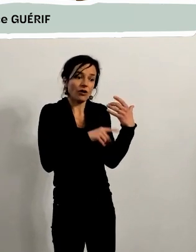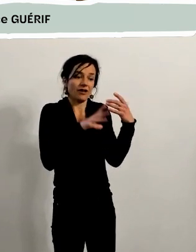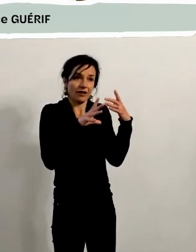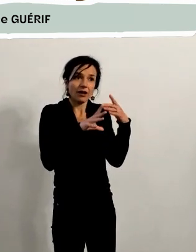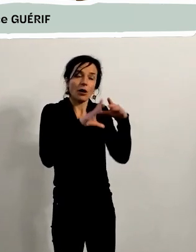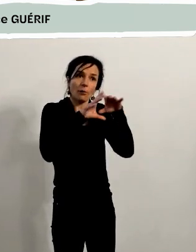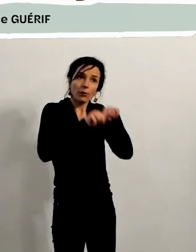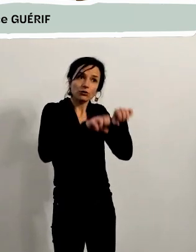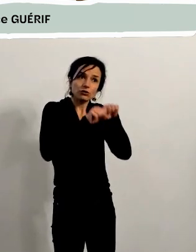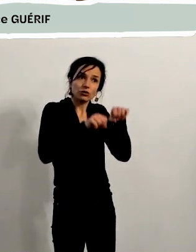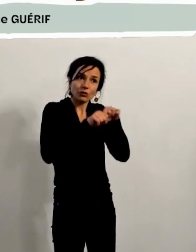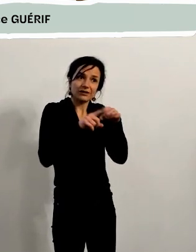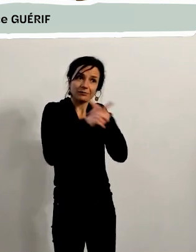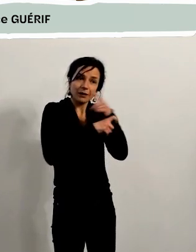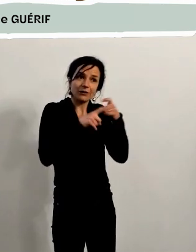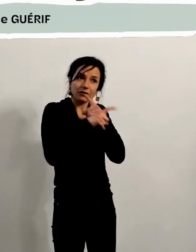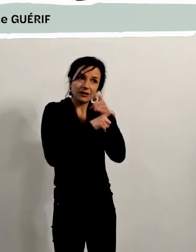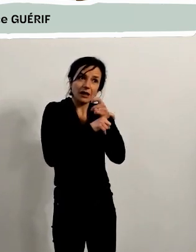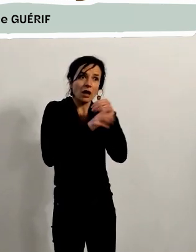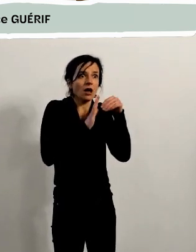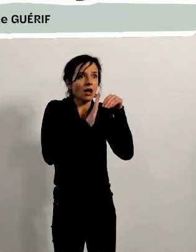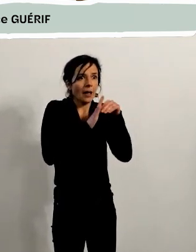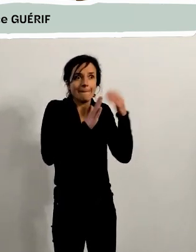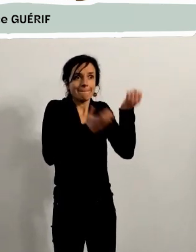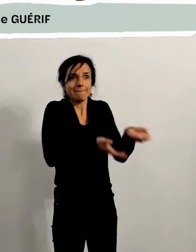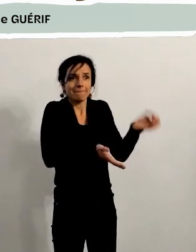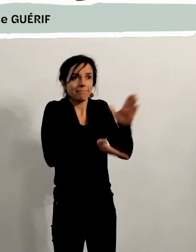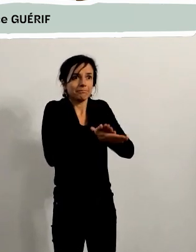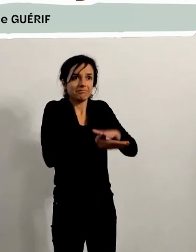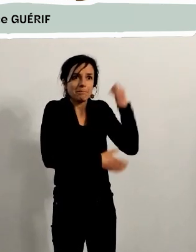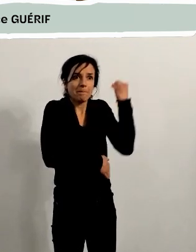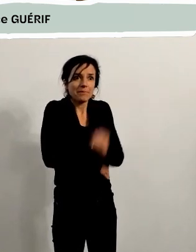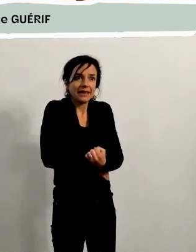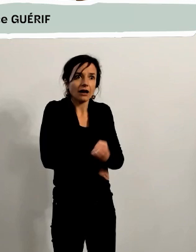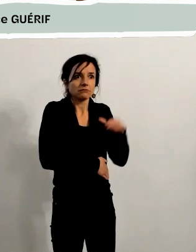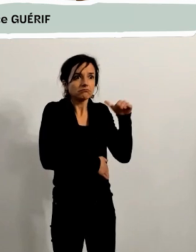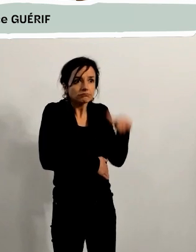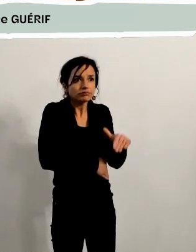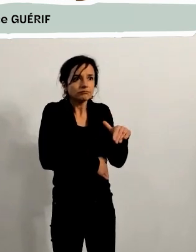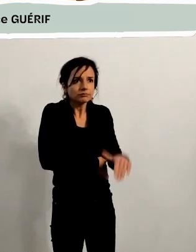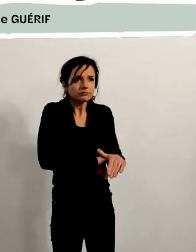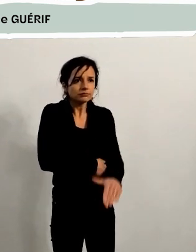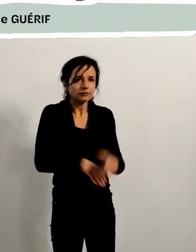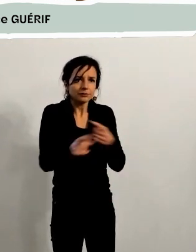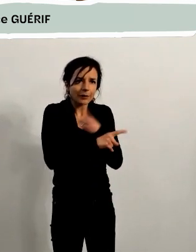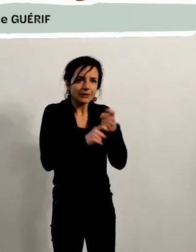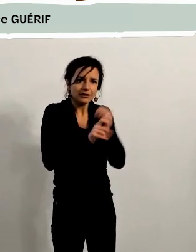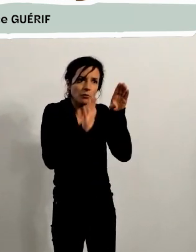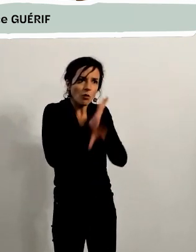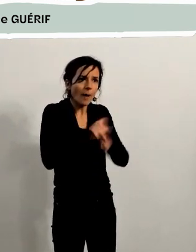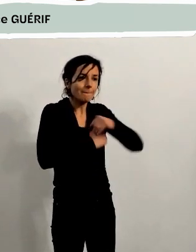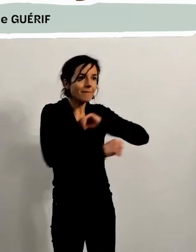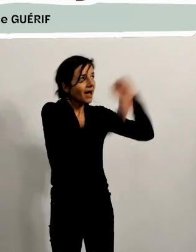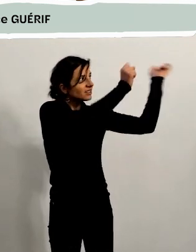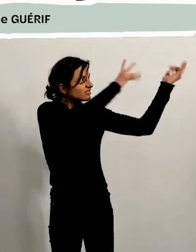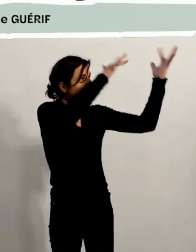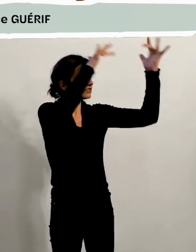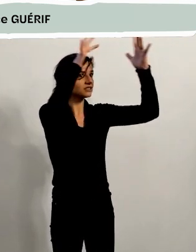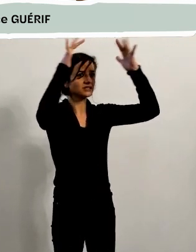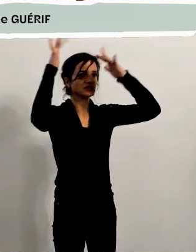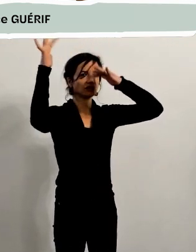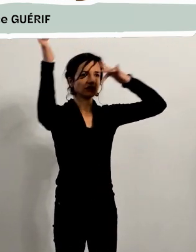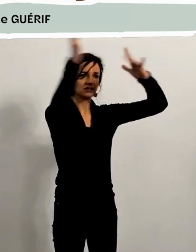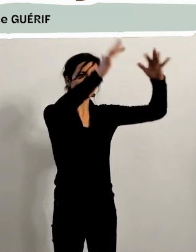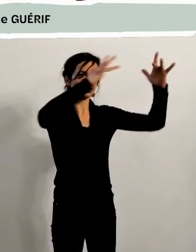plus fortement aggravée. Ils avaient beaucoup moins de spermatozoïdes en particulier. Et ça s'explique par ce fait que cette